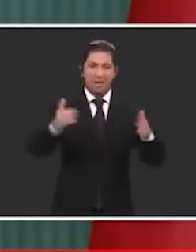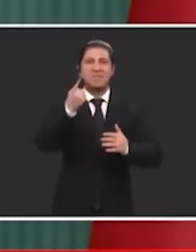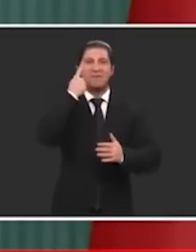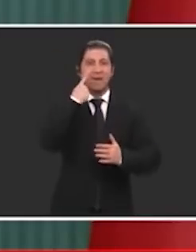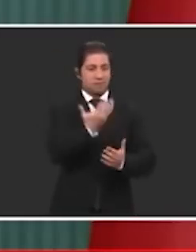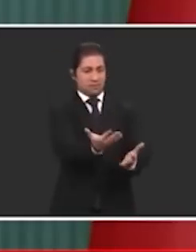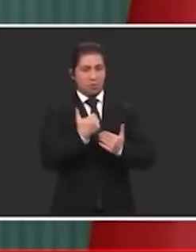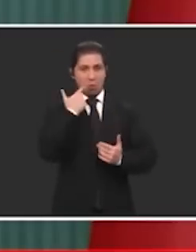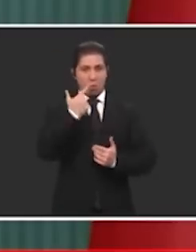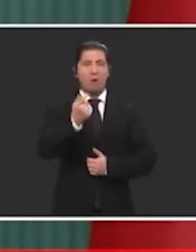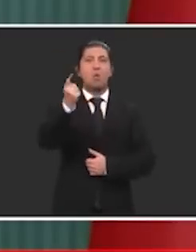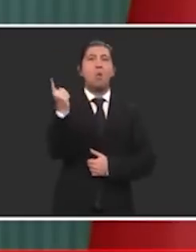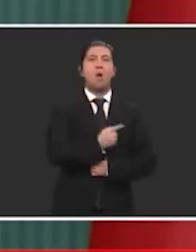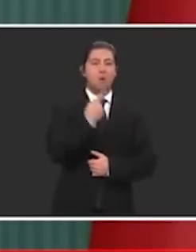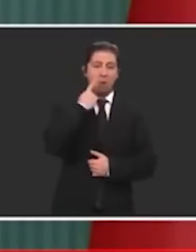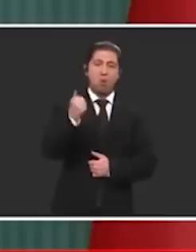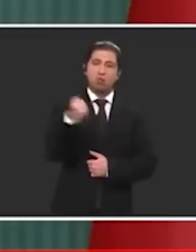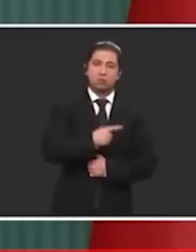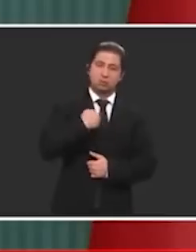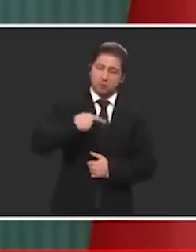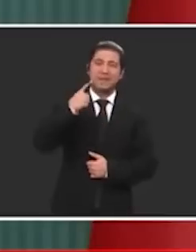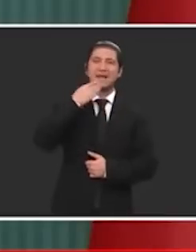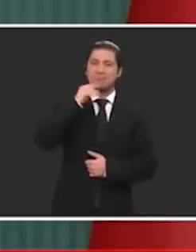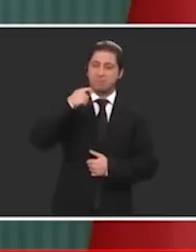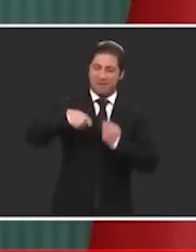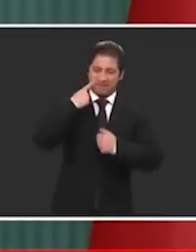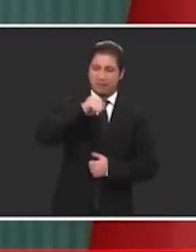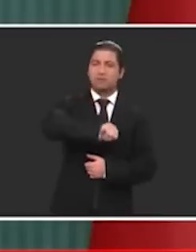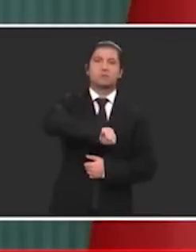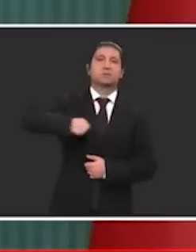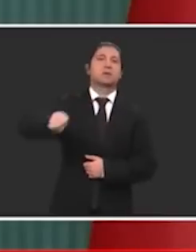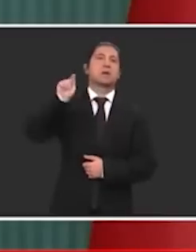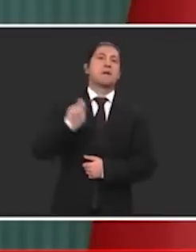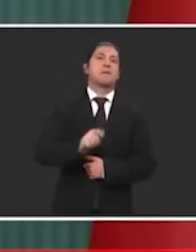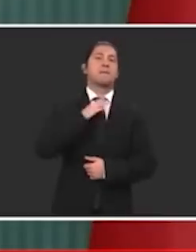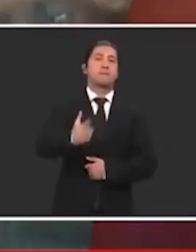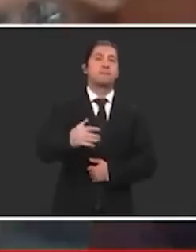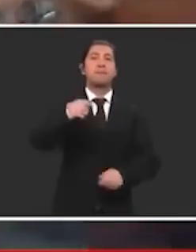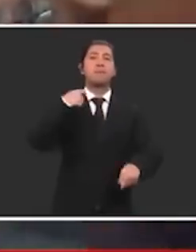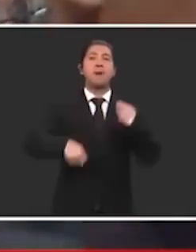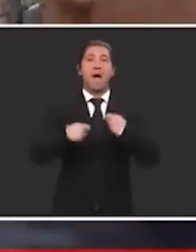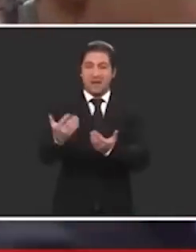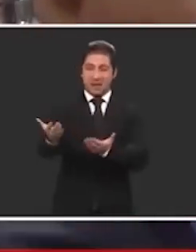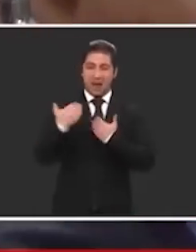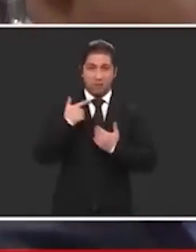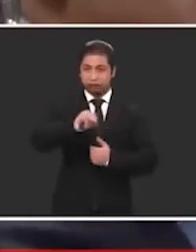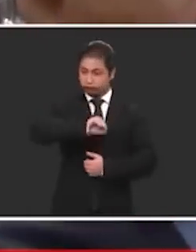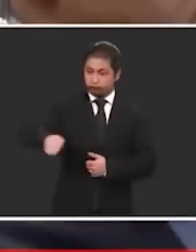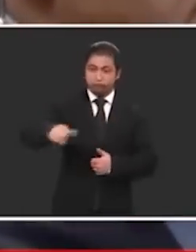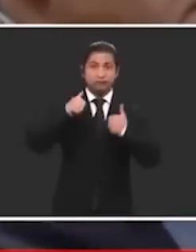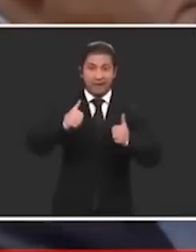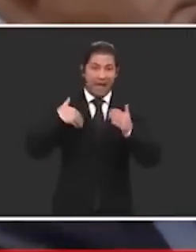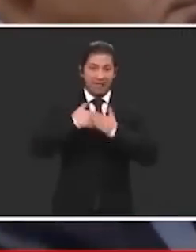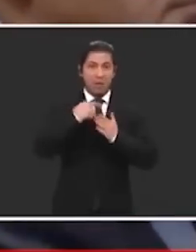devlet gelirlerinin belli bir kısmını buraya aktaracağız. Banka gelirleri tesis edilene